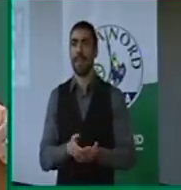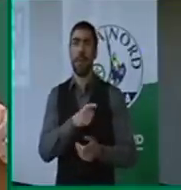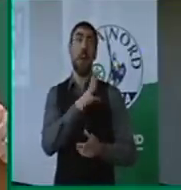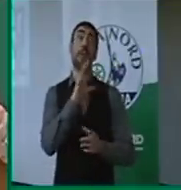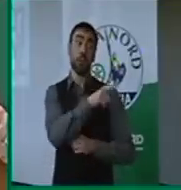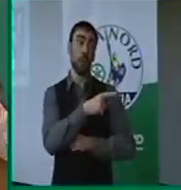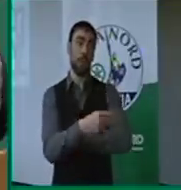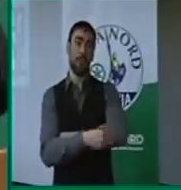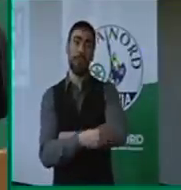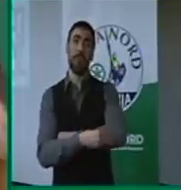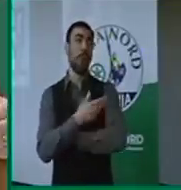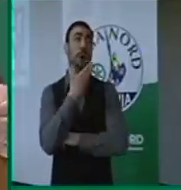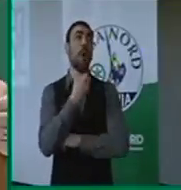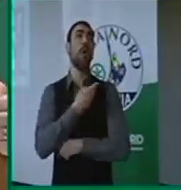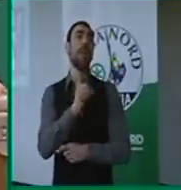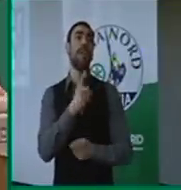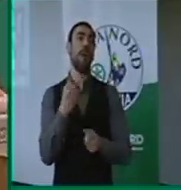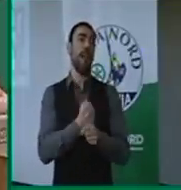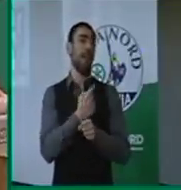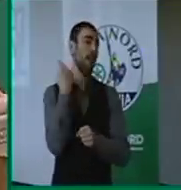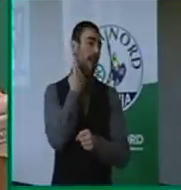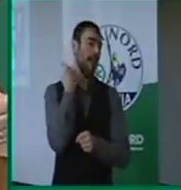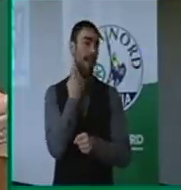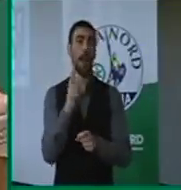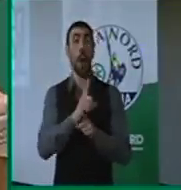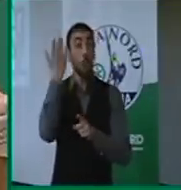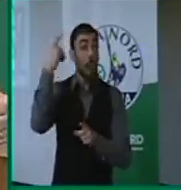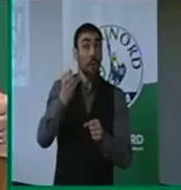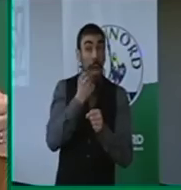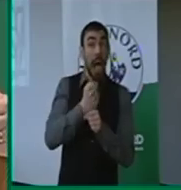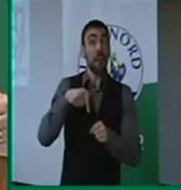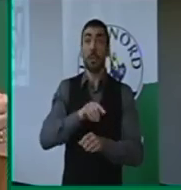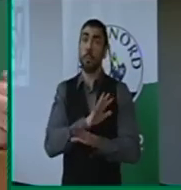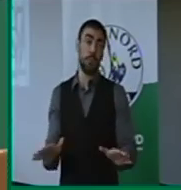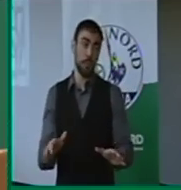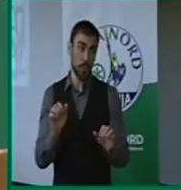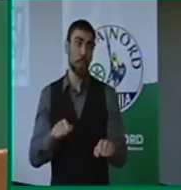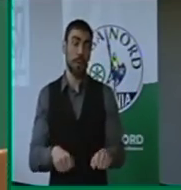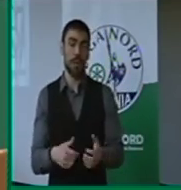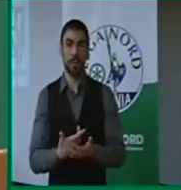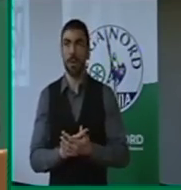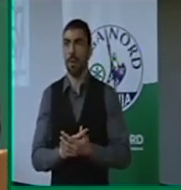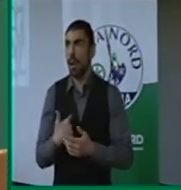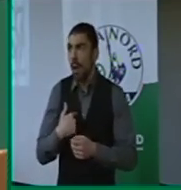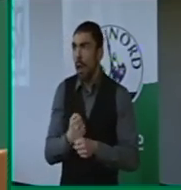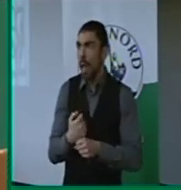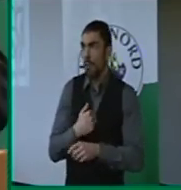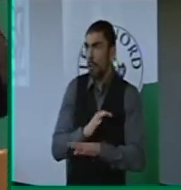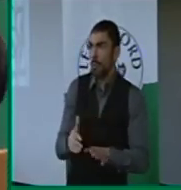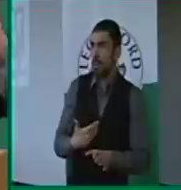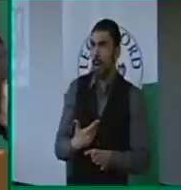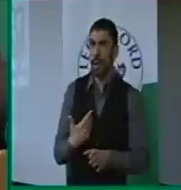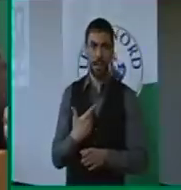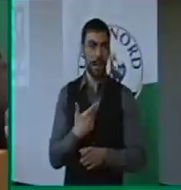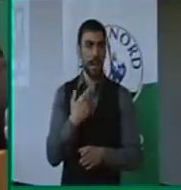un fannullone Sarà che tu non lavori più bene come una volta facevi e di Ma come non lavoro più niente